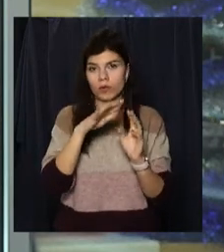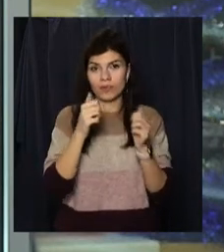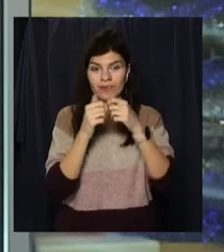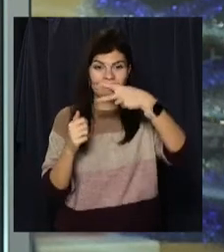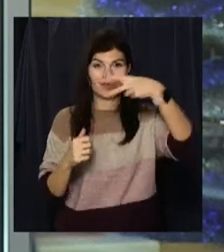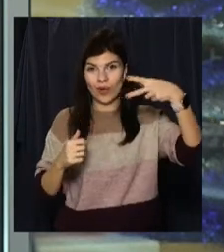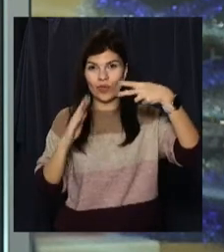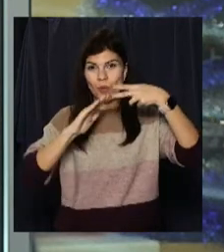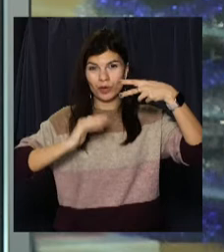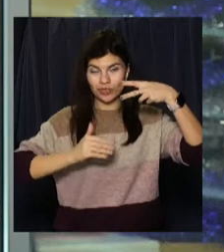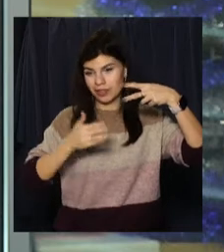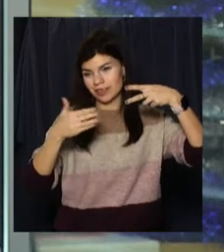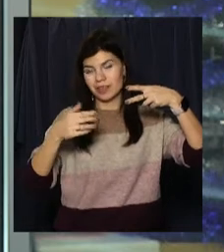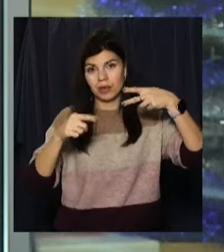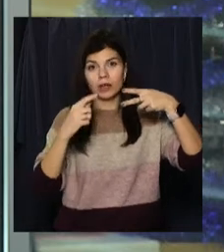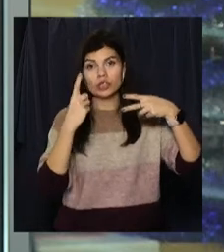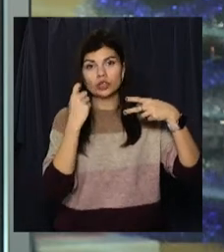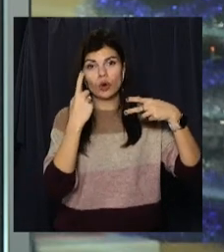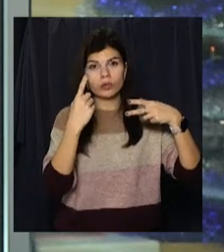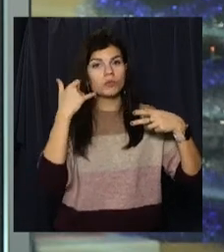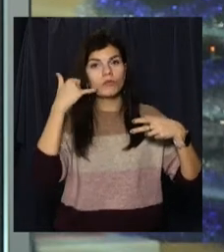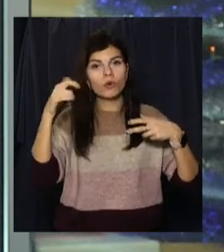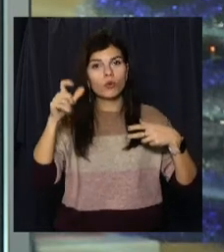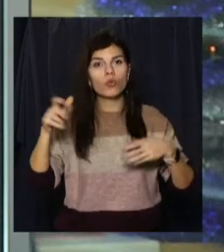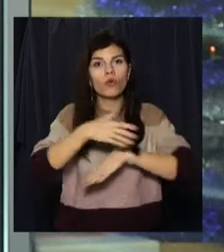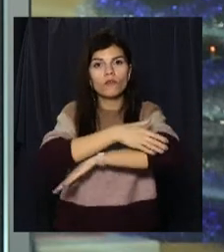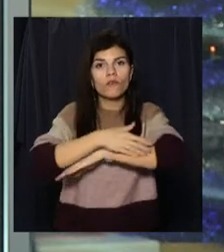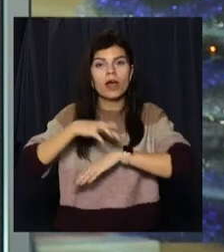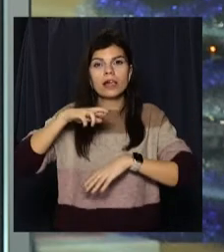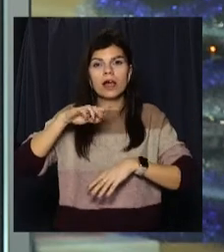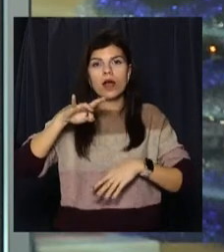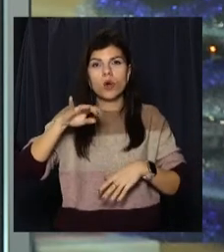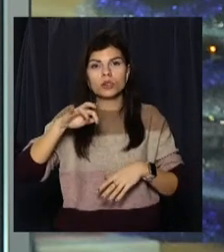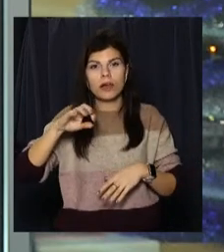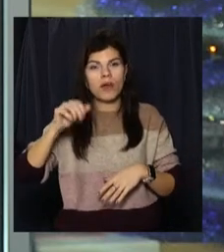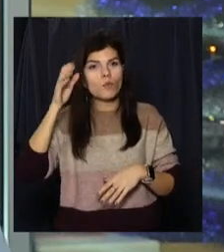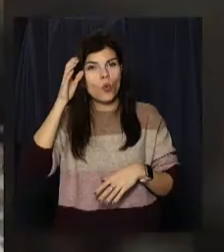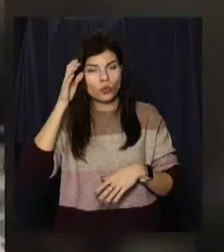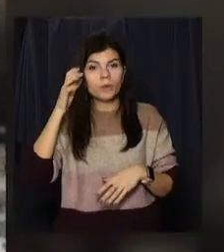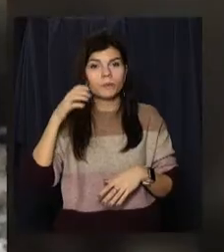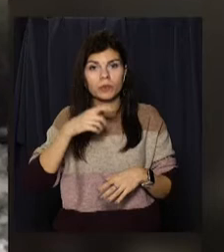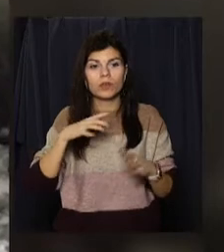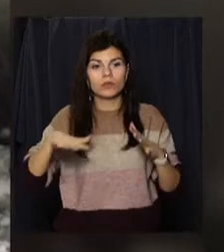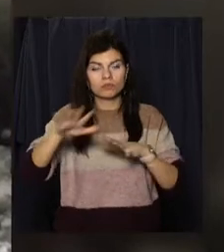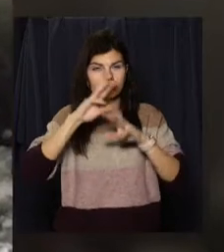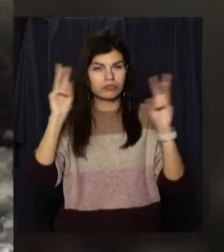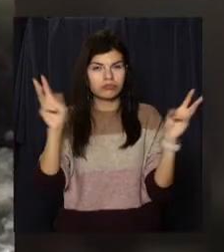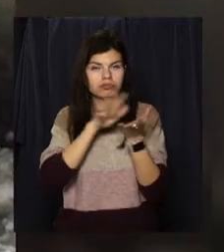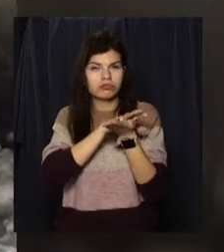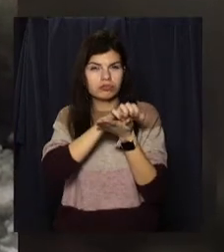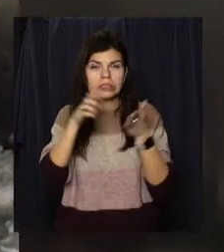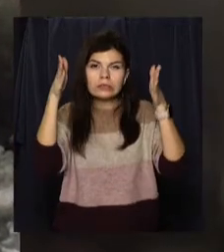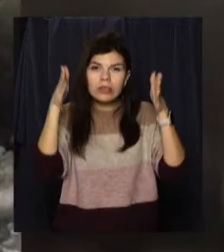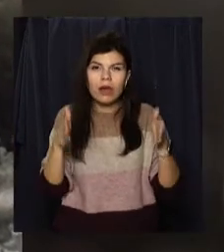двоповерхового приватного будинку на 101, повідомили мешканці вулиці Ярослава Мудрого. Вогонь пошкодив майно, техніку та стіни